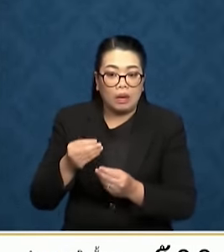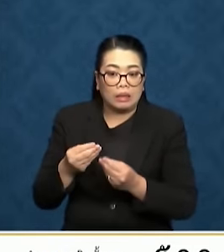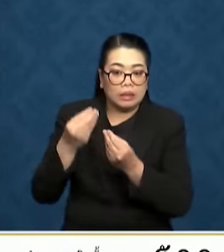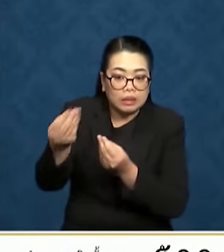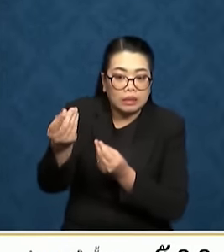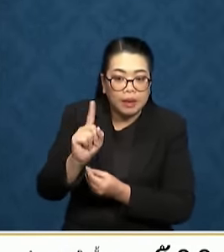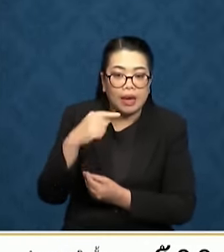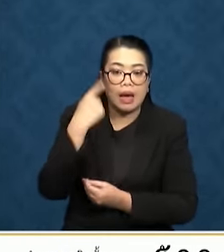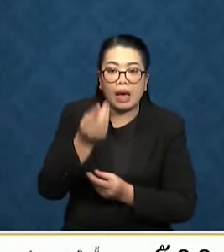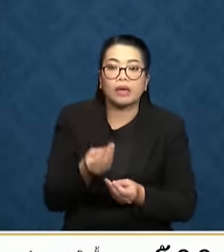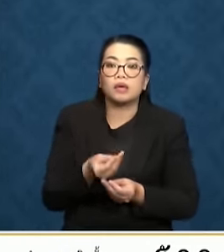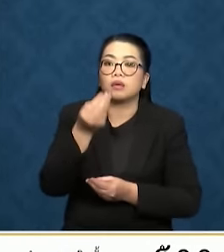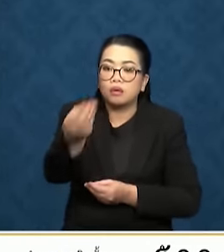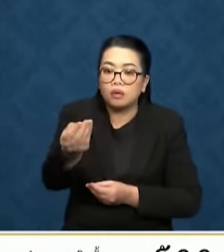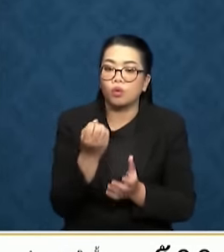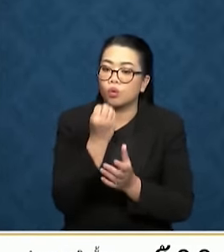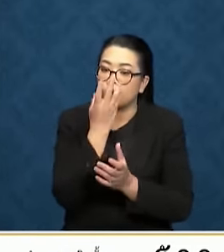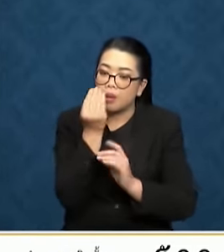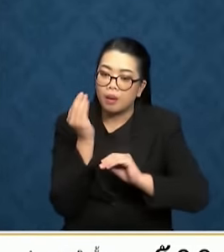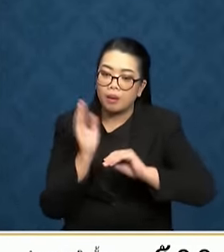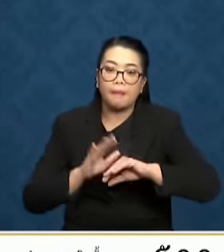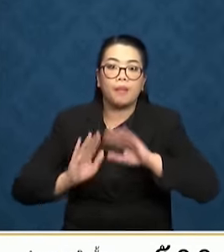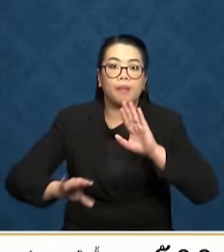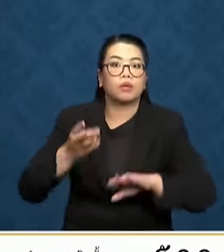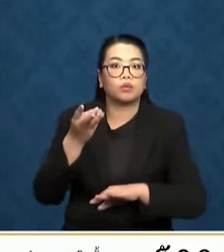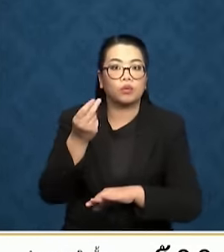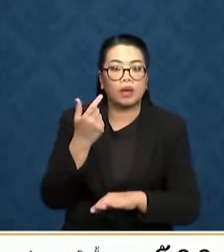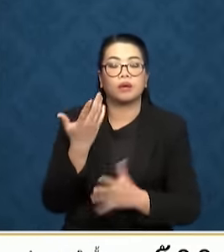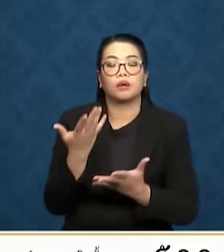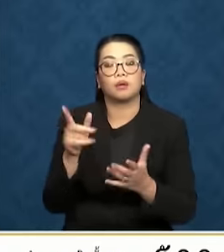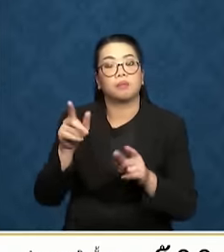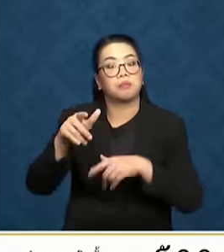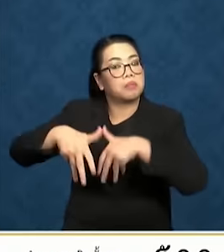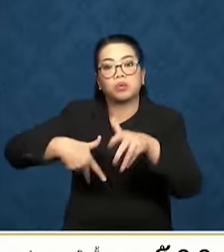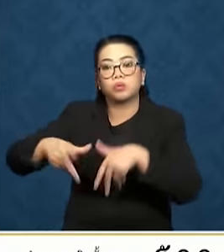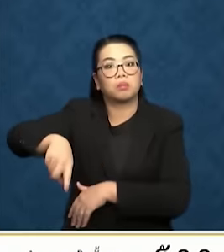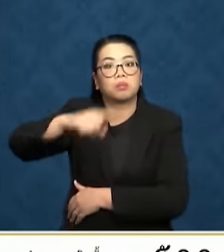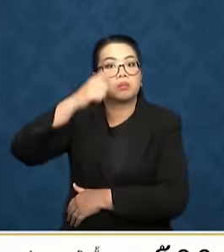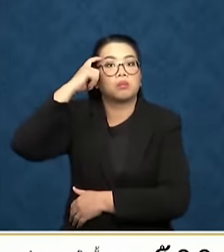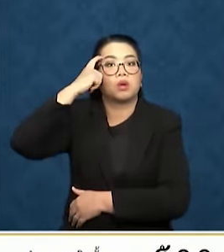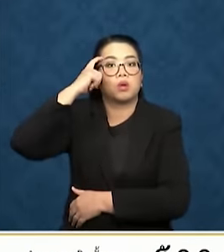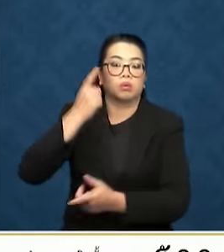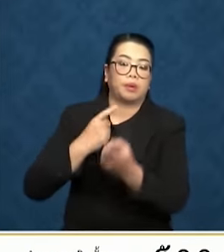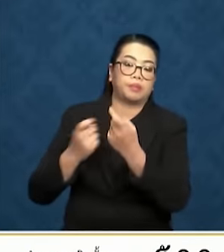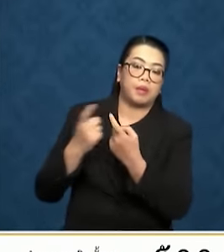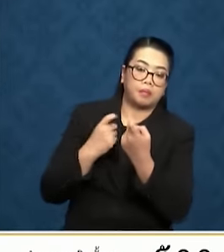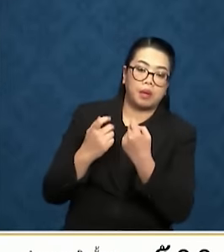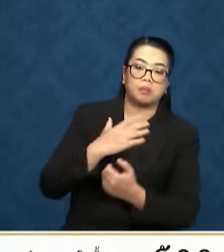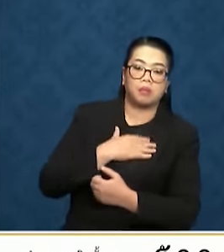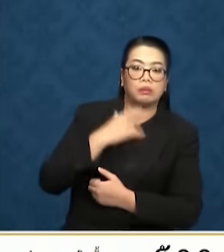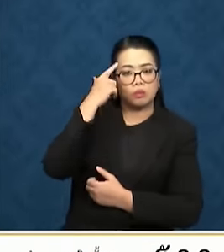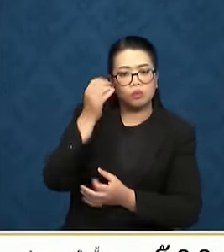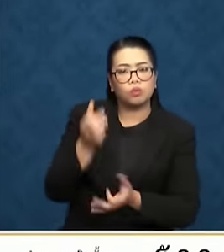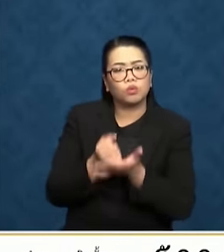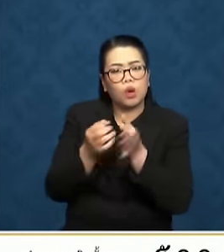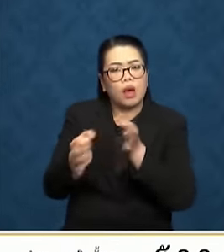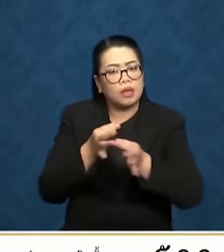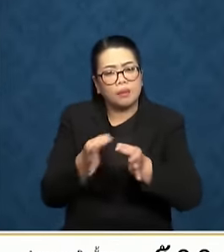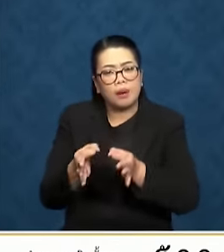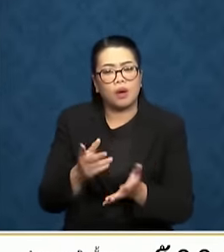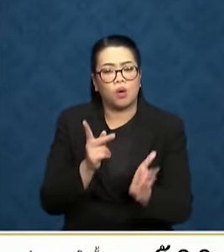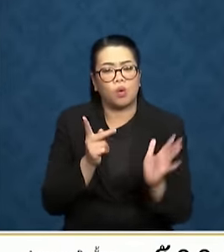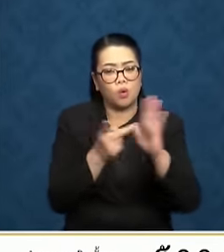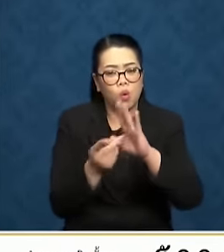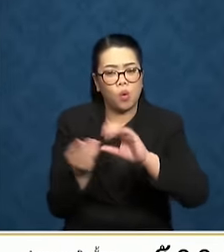ไหร่ใครเป็นคนคืนจะมีดอกเบี้ยอยู่ประมาณเท่าไหร่อันนี้นี่คือพี่น้องประชาชนถามผมเข้ามาว่าช่วยอธิบายให้ฟังหน่อยว่าไอ้ที่จะ